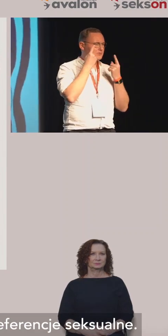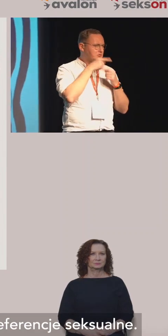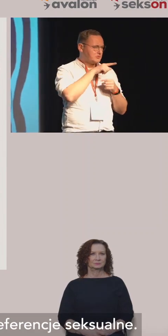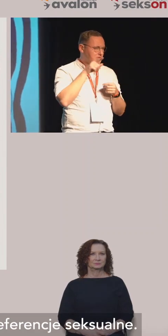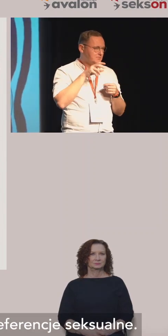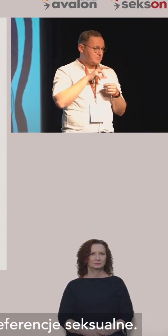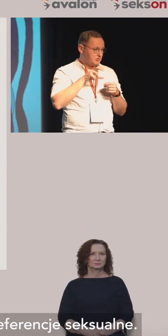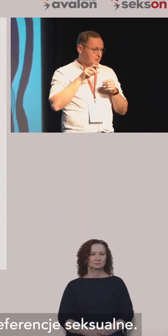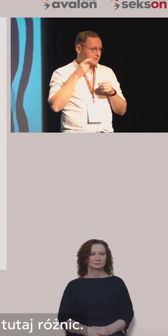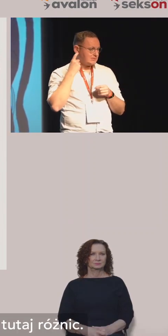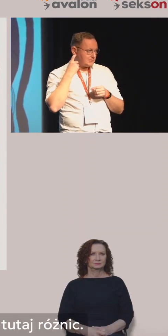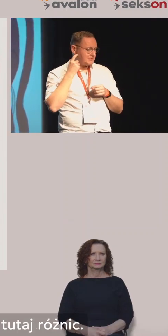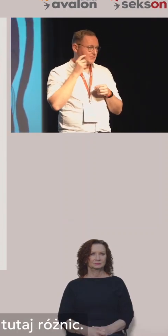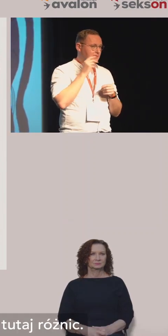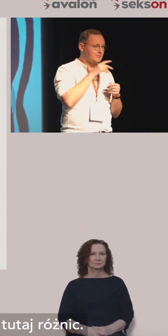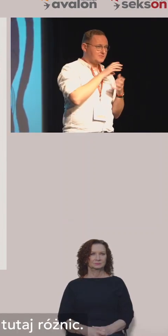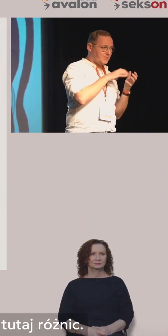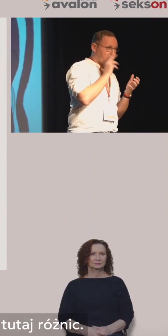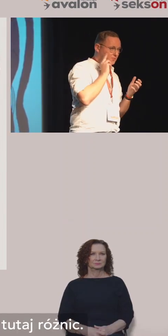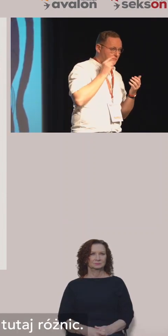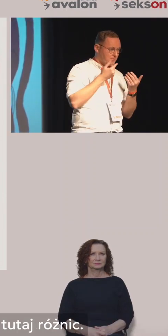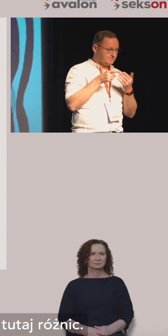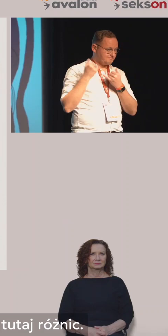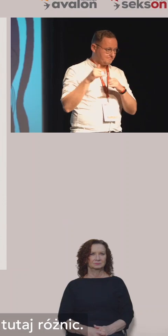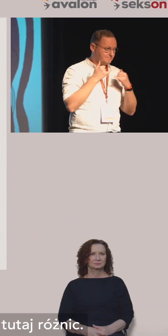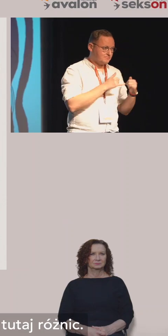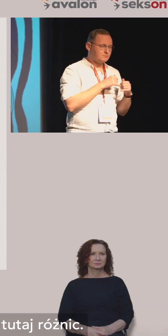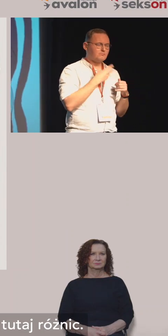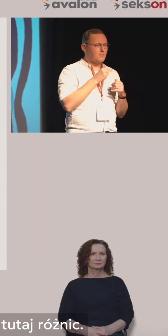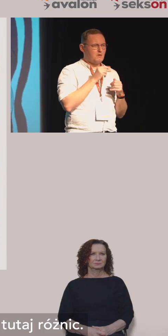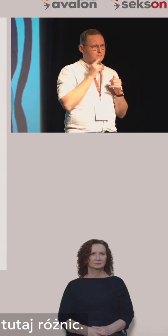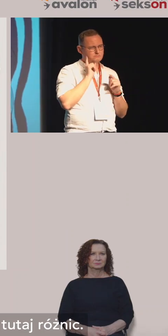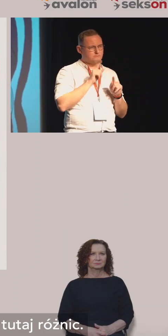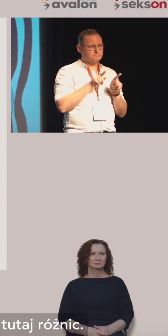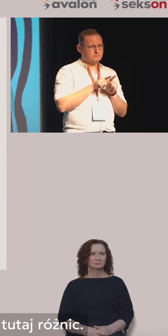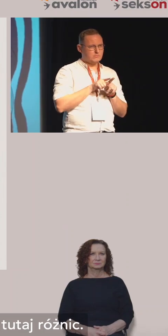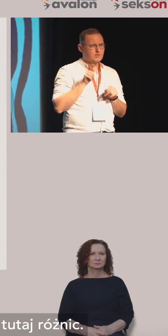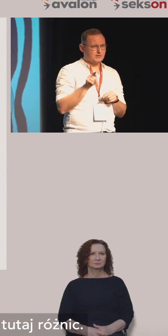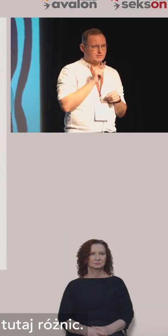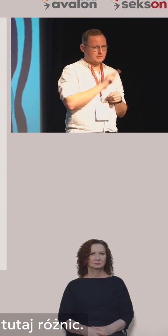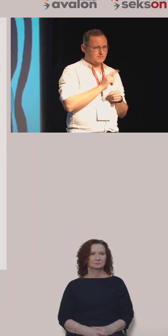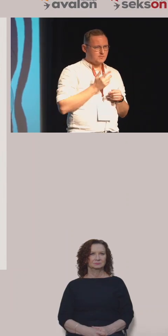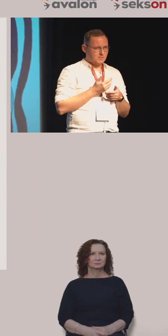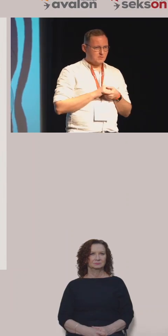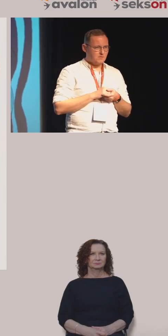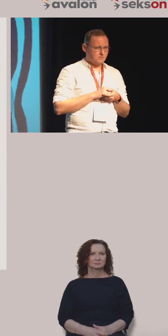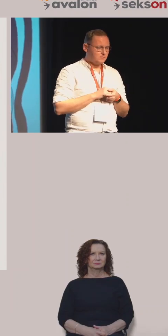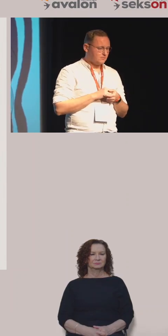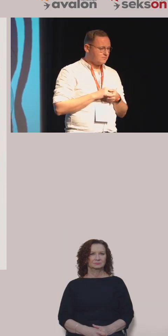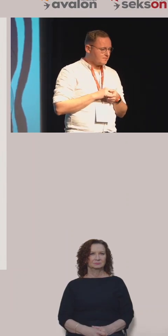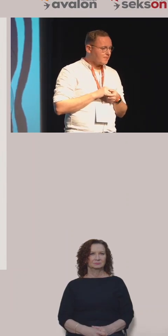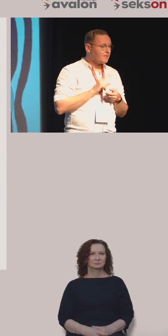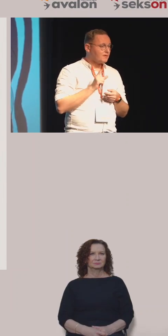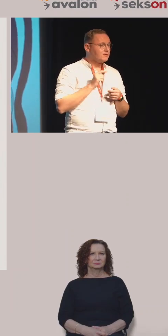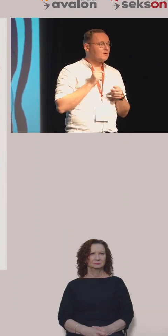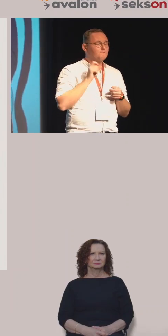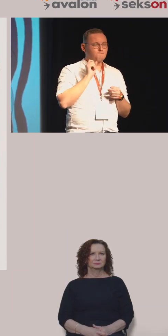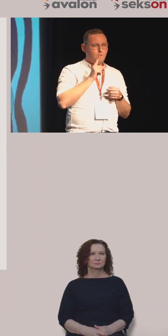Różne preferencje seksualne. Myślę, że to tak samo jak w świecie słyszących. Nie ma tutaj różnic.